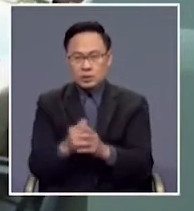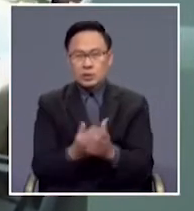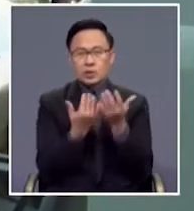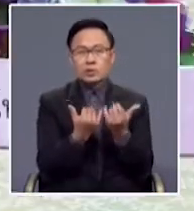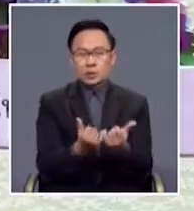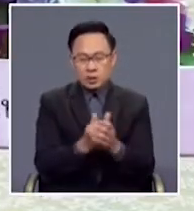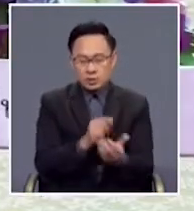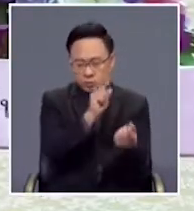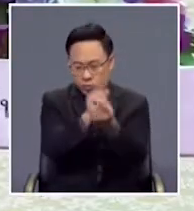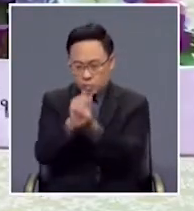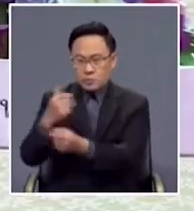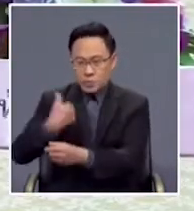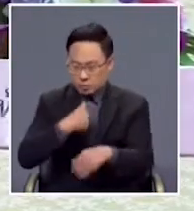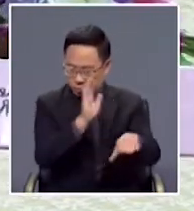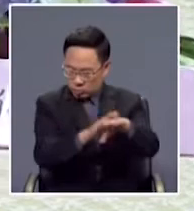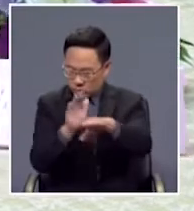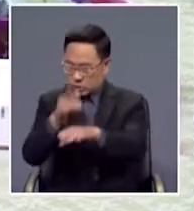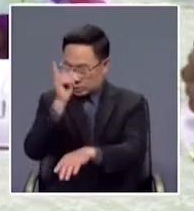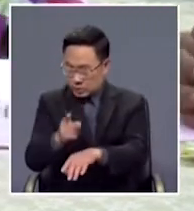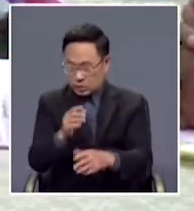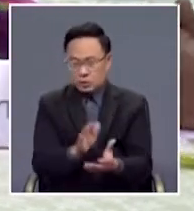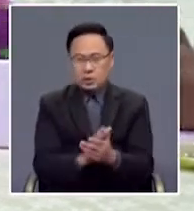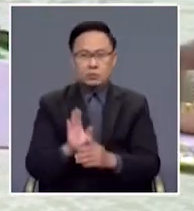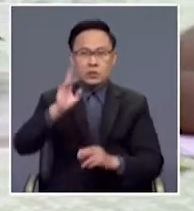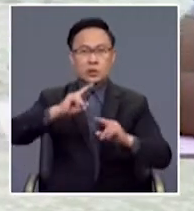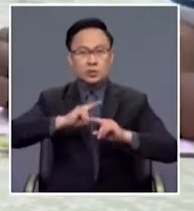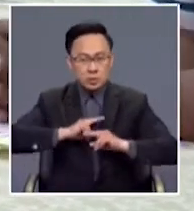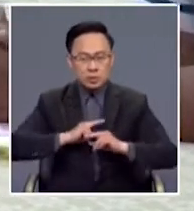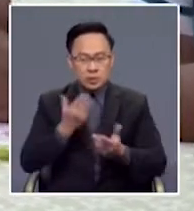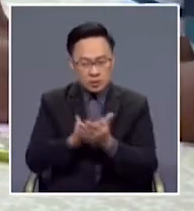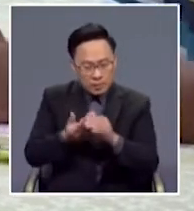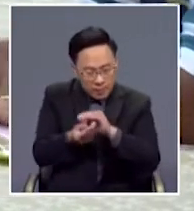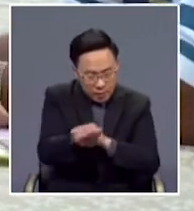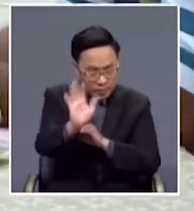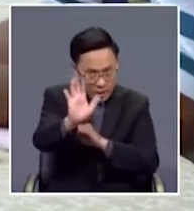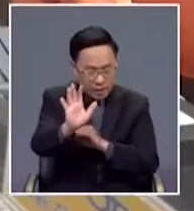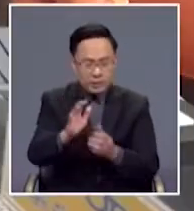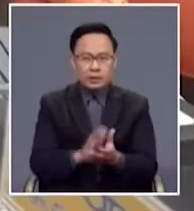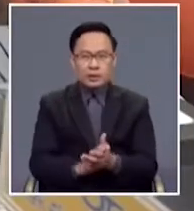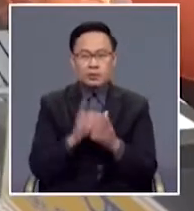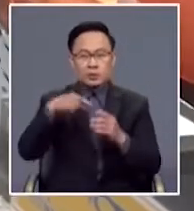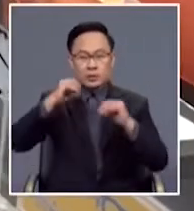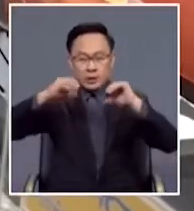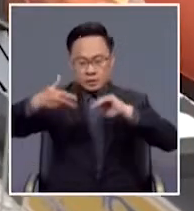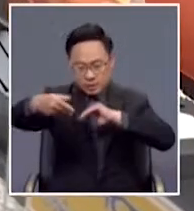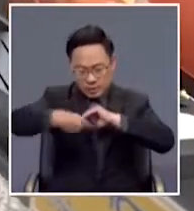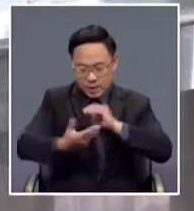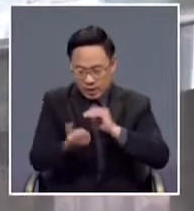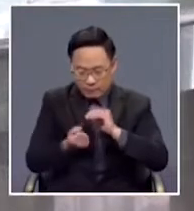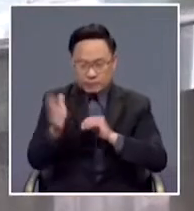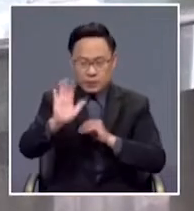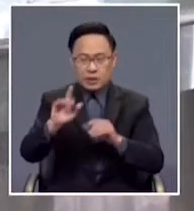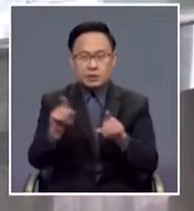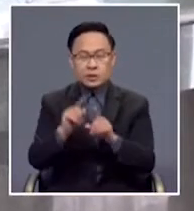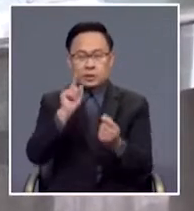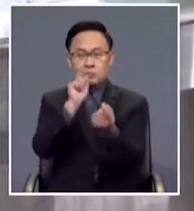จจะยังคงมีอยู่นะครับขอเตือนไว้ก่อนภาคธุรกิจเอกชนเองก็ต้องไปเสนอผลประโยชน์หากใครมีข้อมูลให้ร้องเรียนแจ้งเ